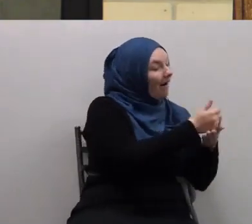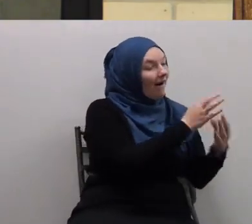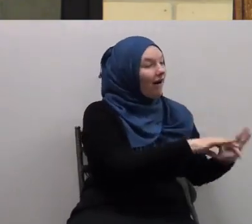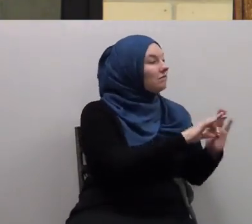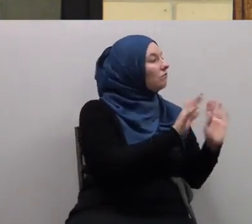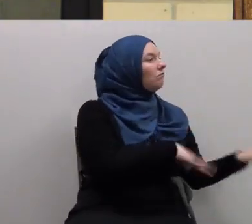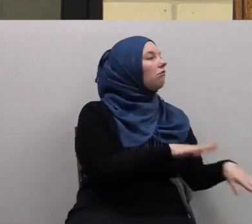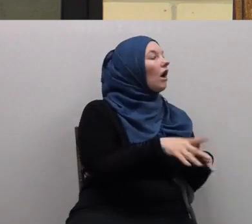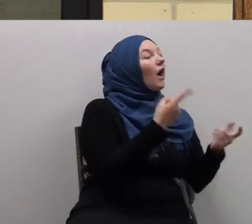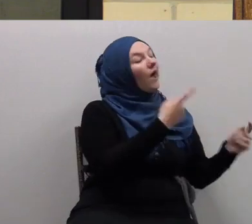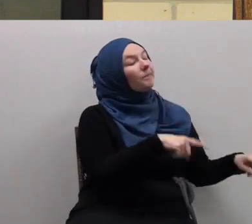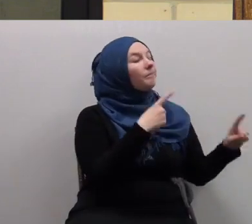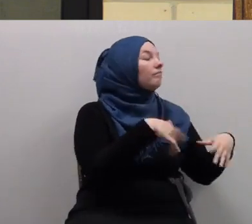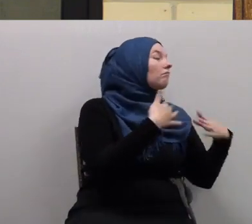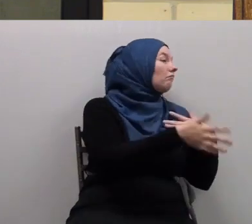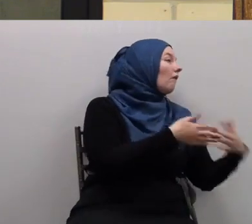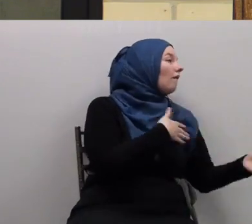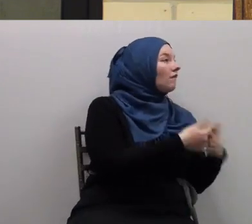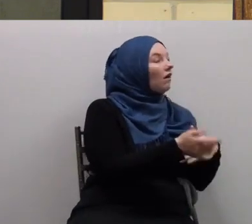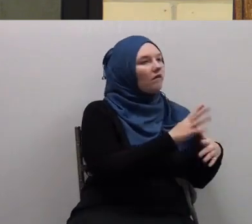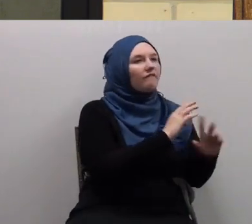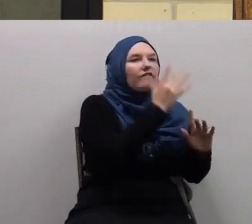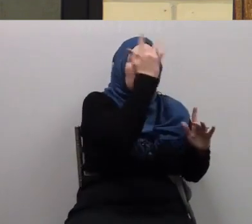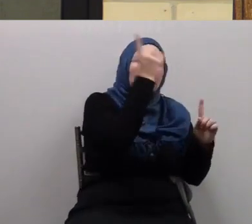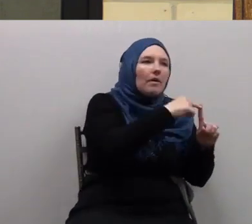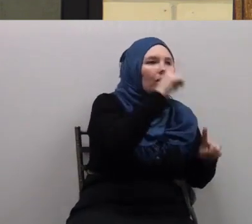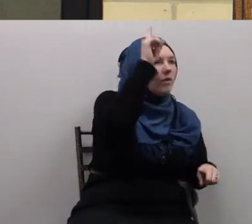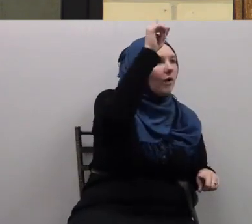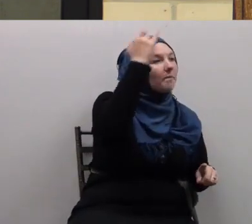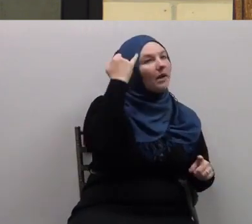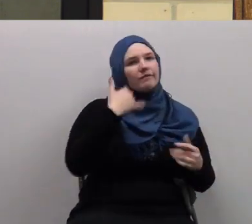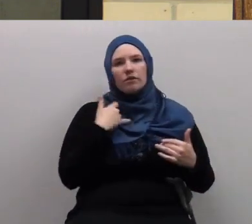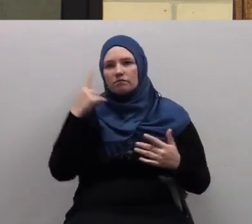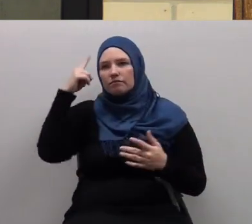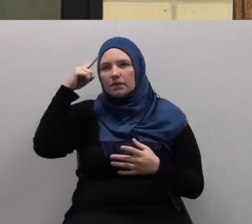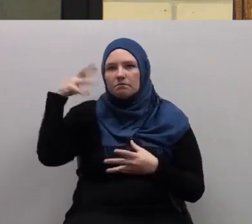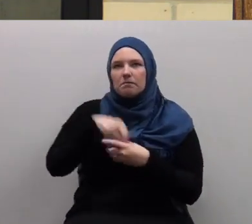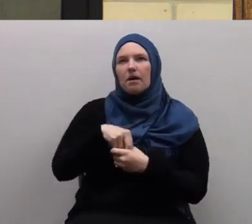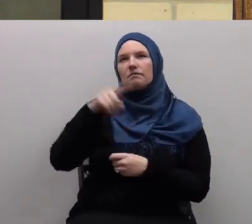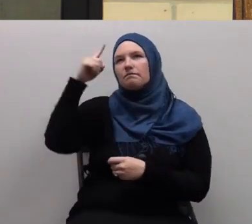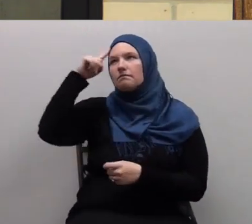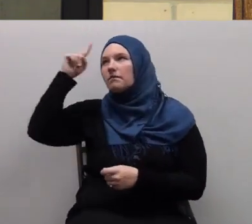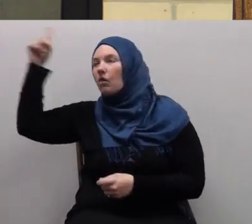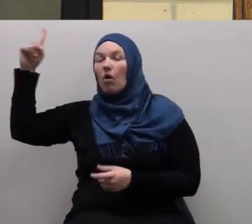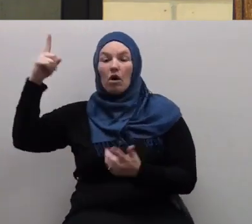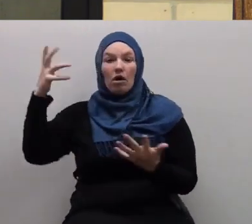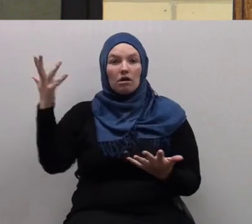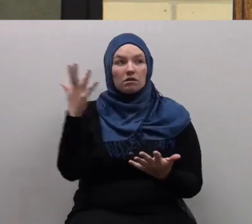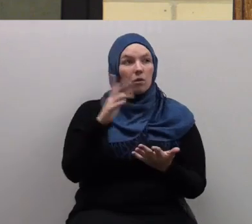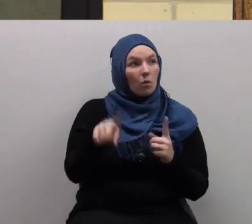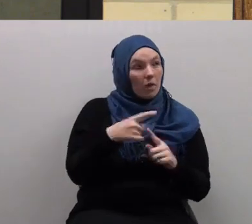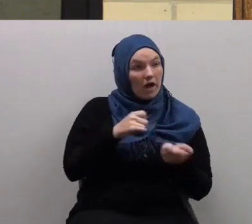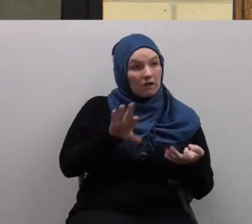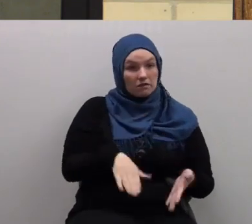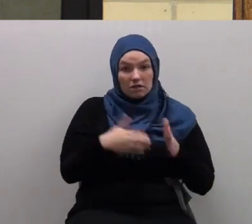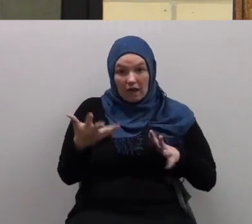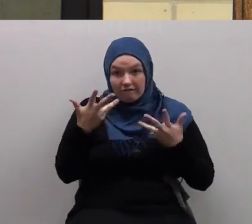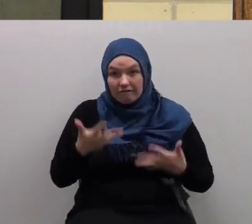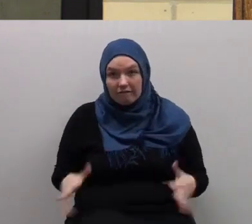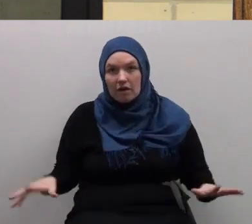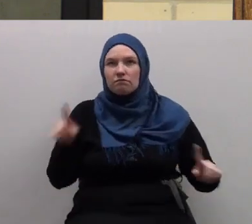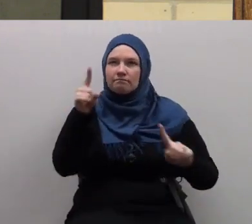وَنُسُكِي وَمَحْيَايَ وَمَمَاتِي لِلَّهِ رَبِّ الْعَالَمِينَ